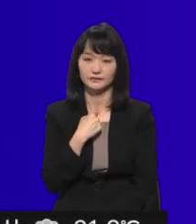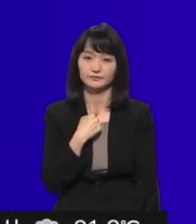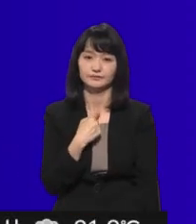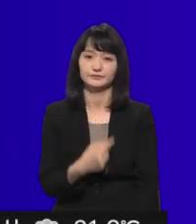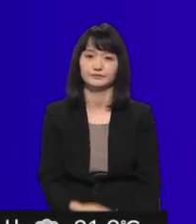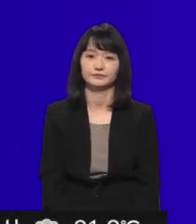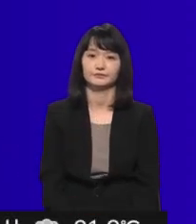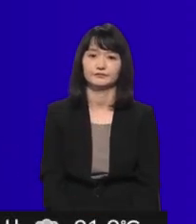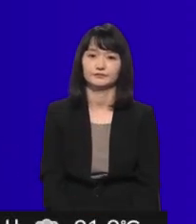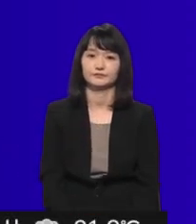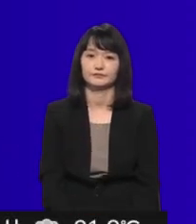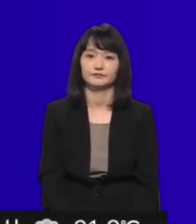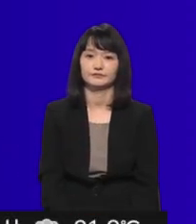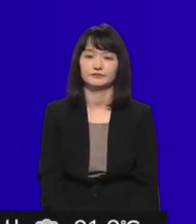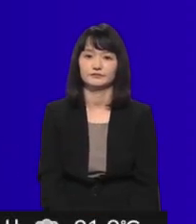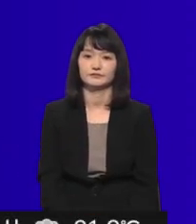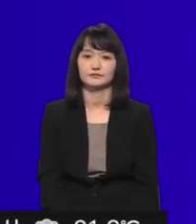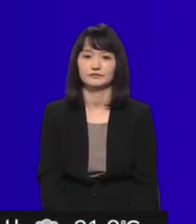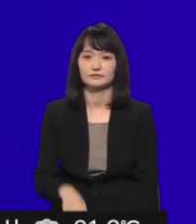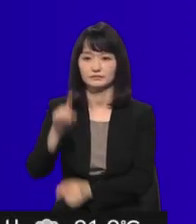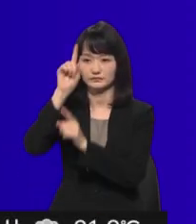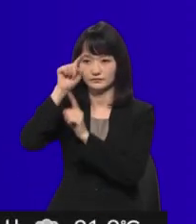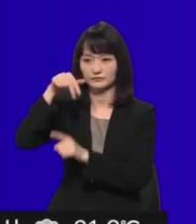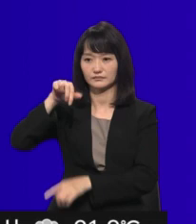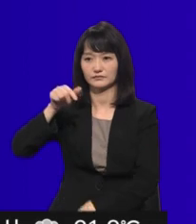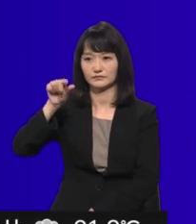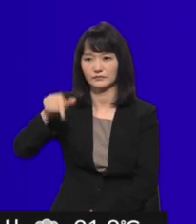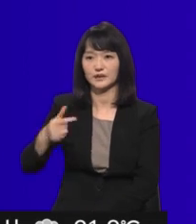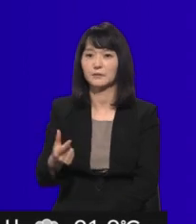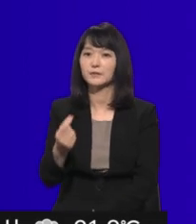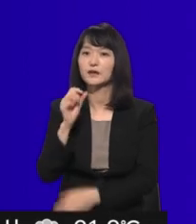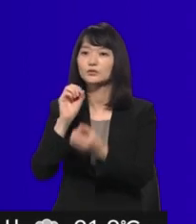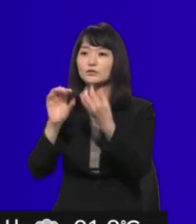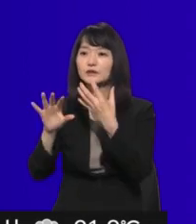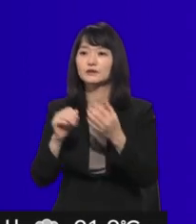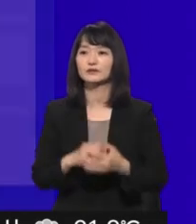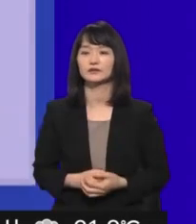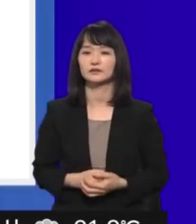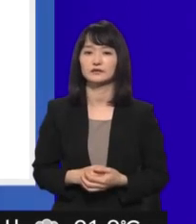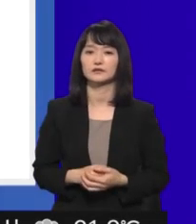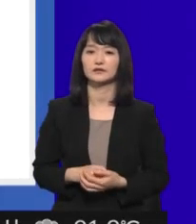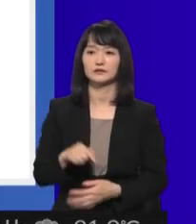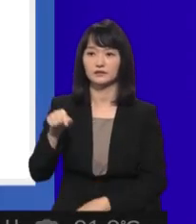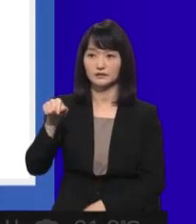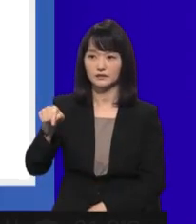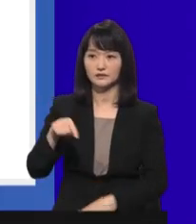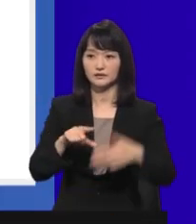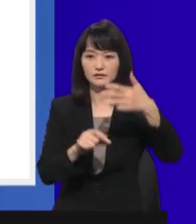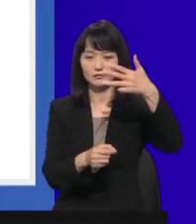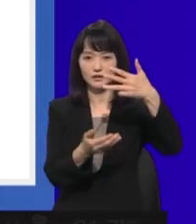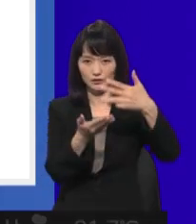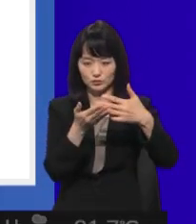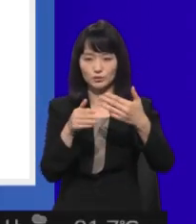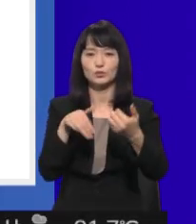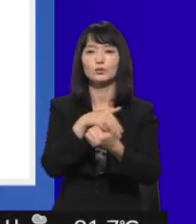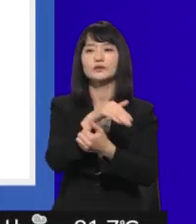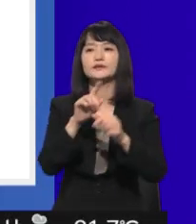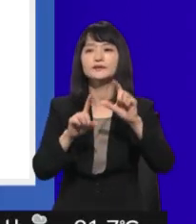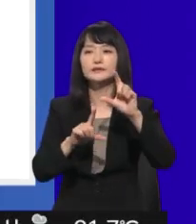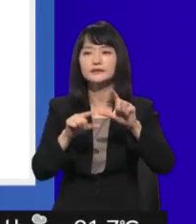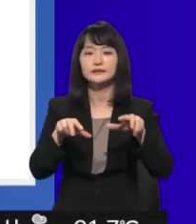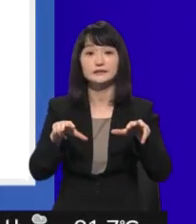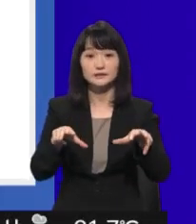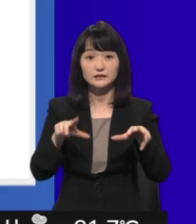얘길 했는데요 이준석 전 대표가 바로 대응을 했습니다 그거는 8월초 상황이다 왜